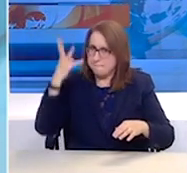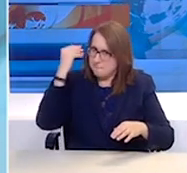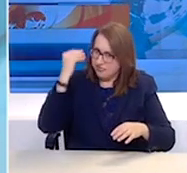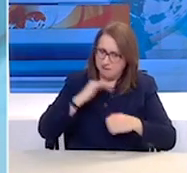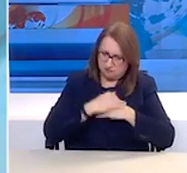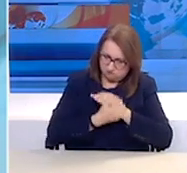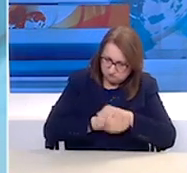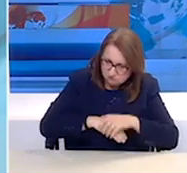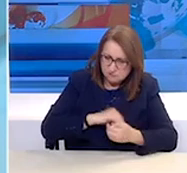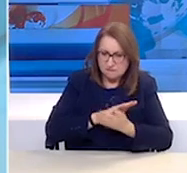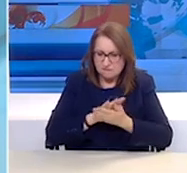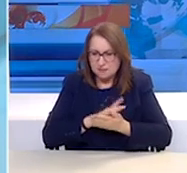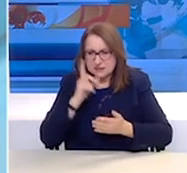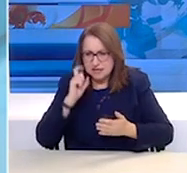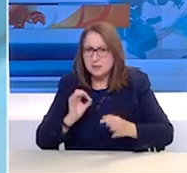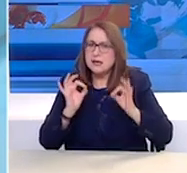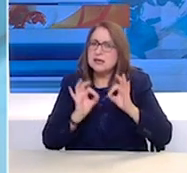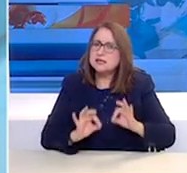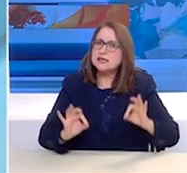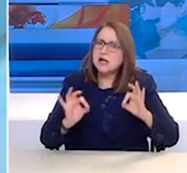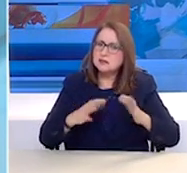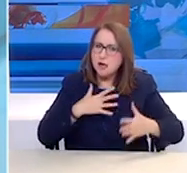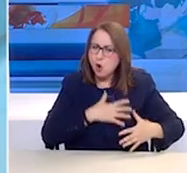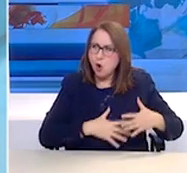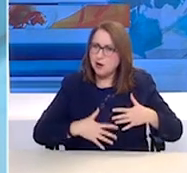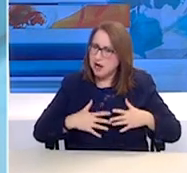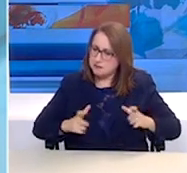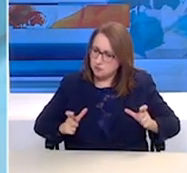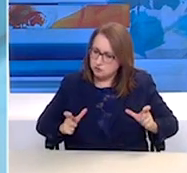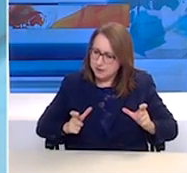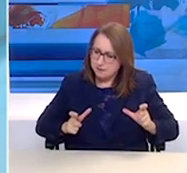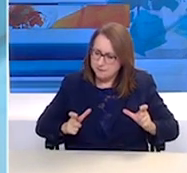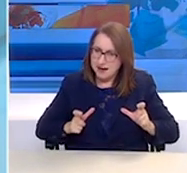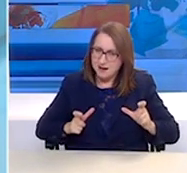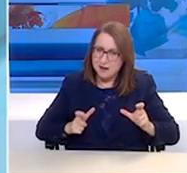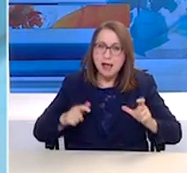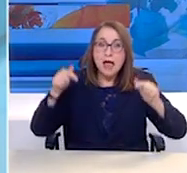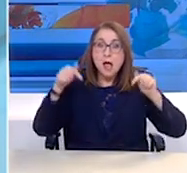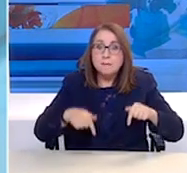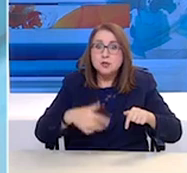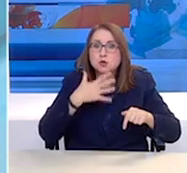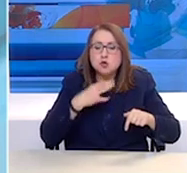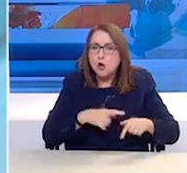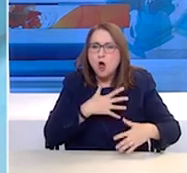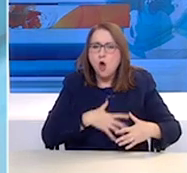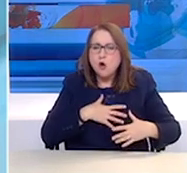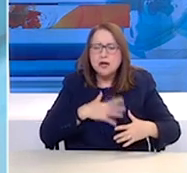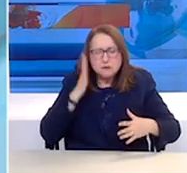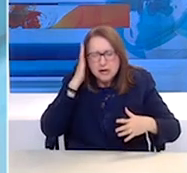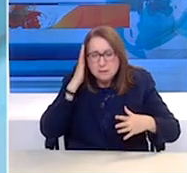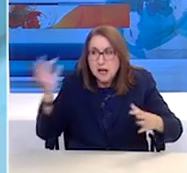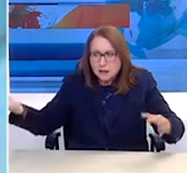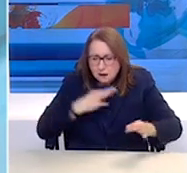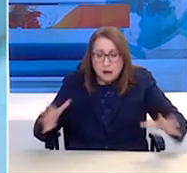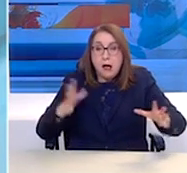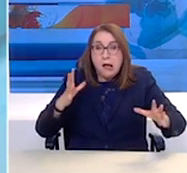Θα αυξάνεται σιγά σιγά και η ανοσία. Θα το περνάνε κάποιοι, οι οποίοι θα γίνονται όλο και περισσότεροι. Αυτή τη στιγμή είναι λίγοι. Αλλά όταν